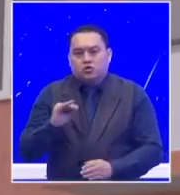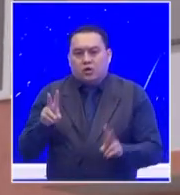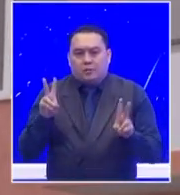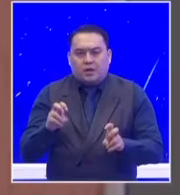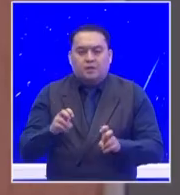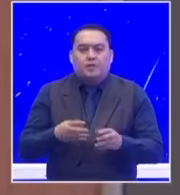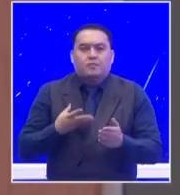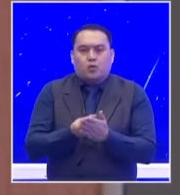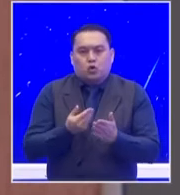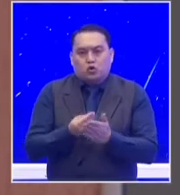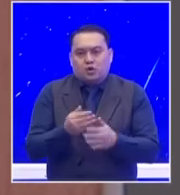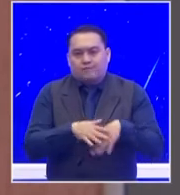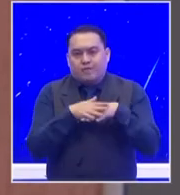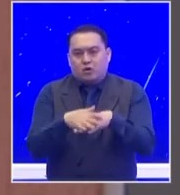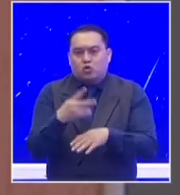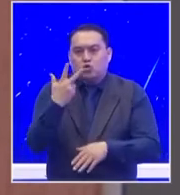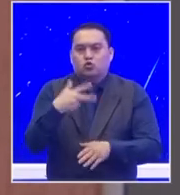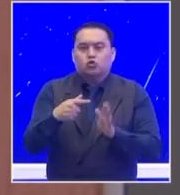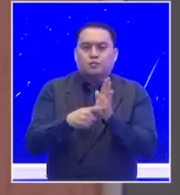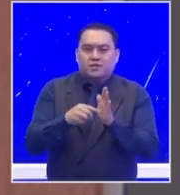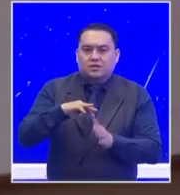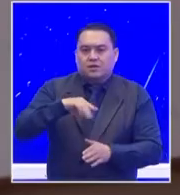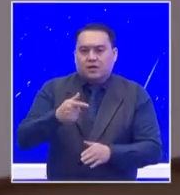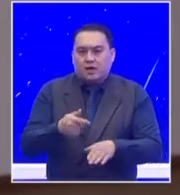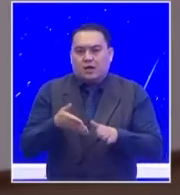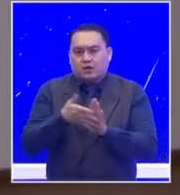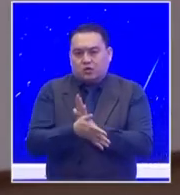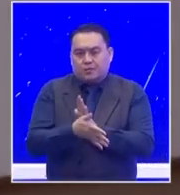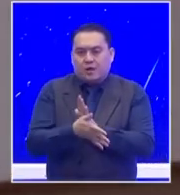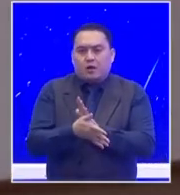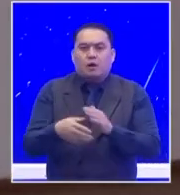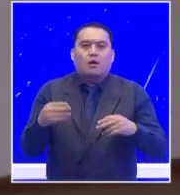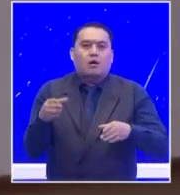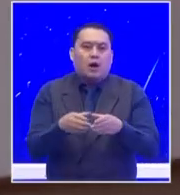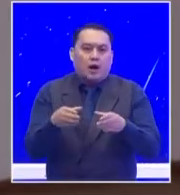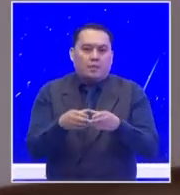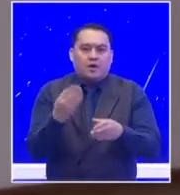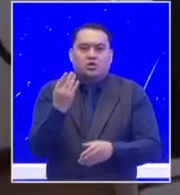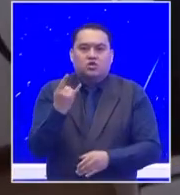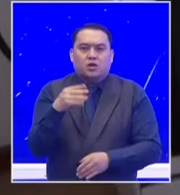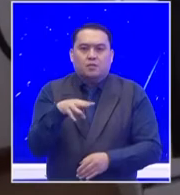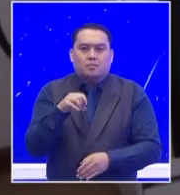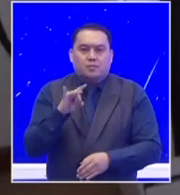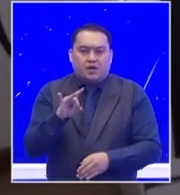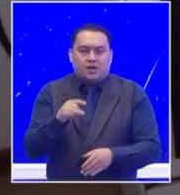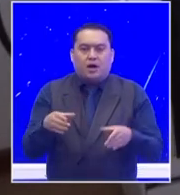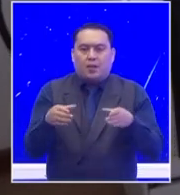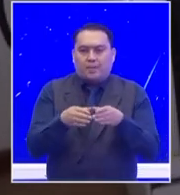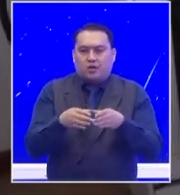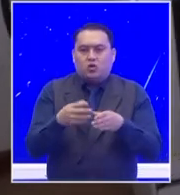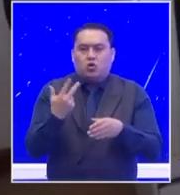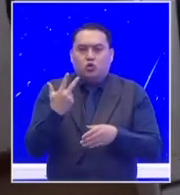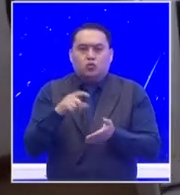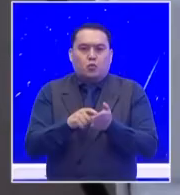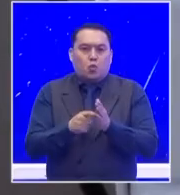мемлекет бюджет есебінен 335,1 миллион теңге жұмсалған. Мердігер Шымыр компаниясымен Керуен сервис. 3